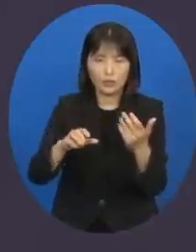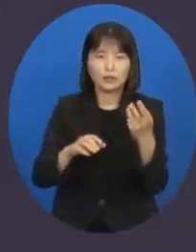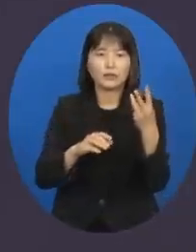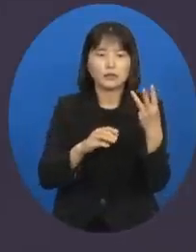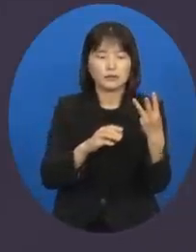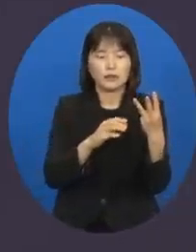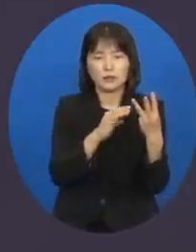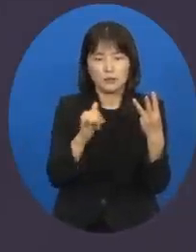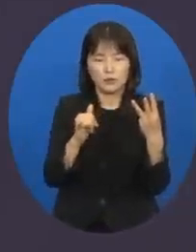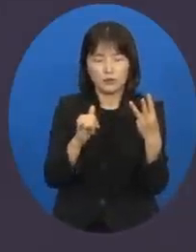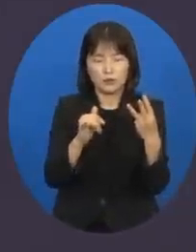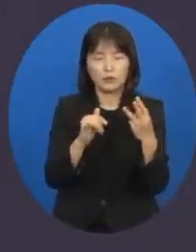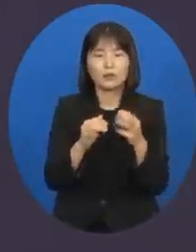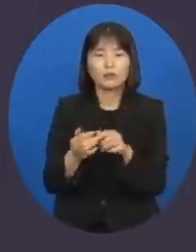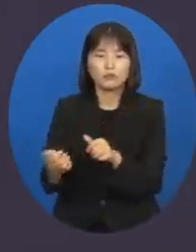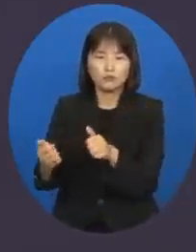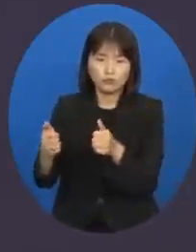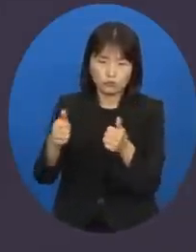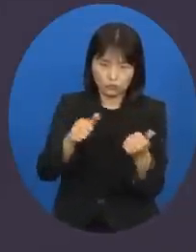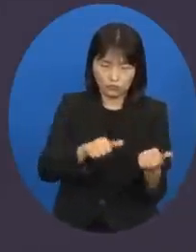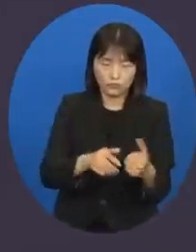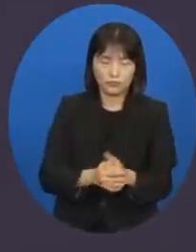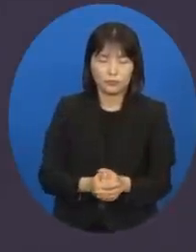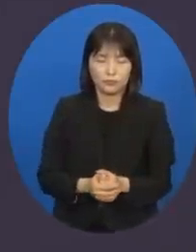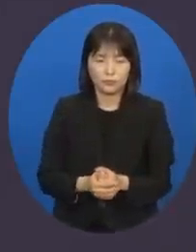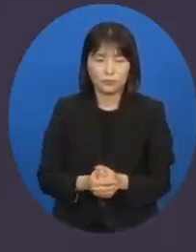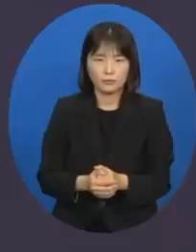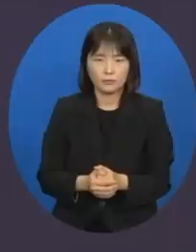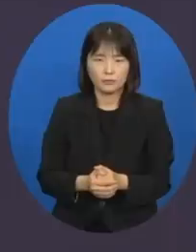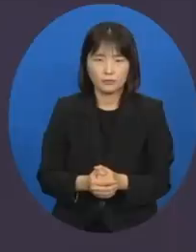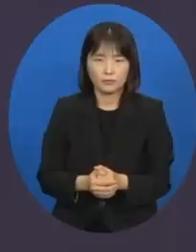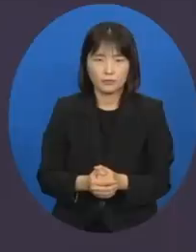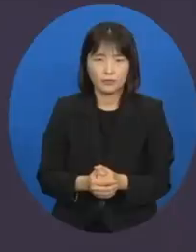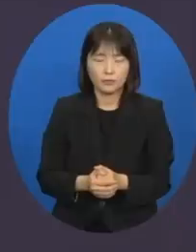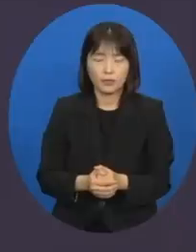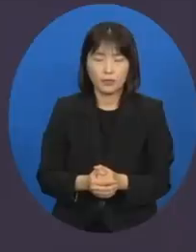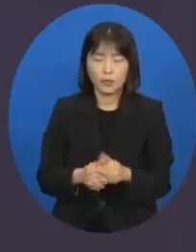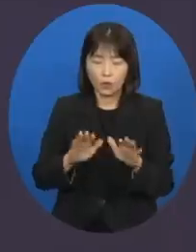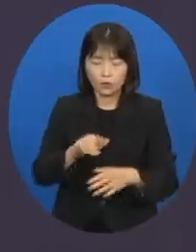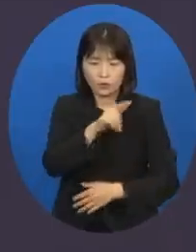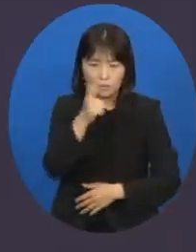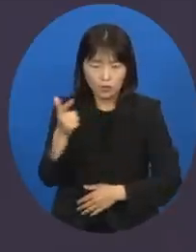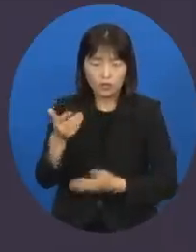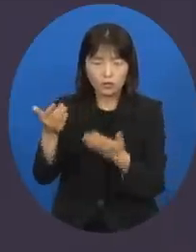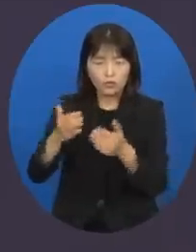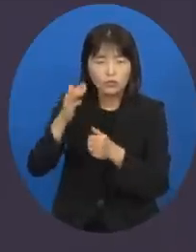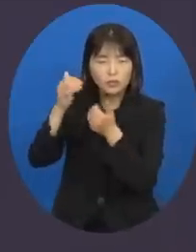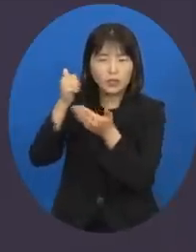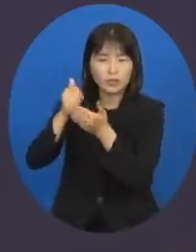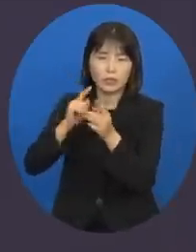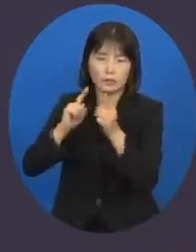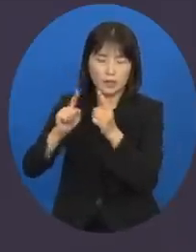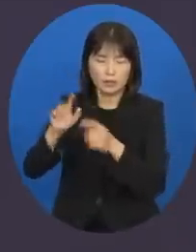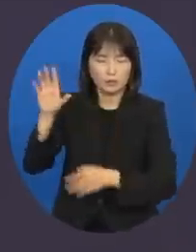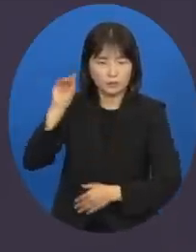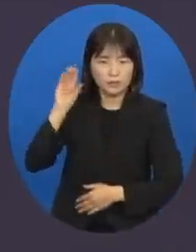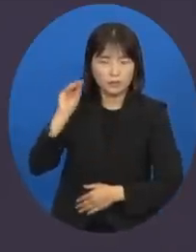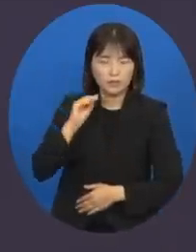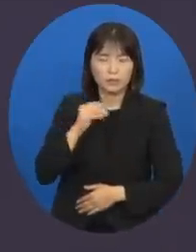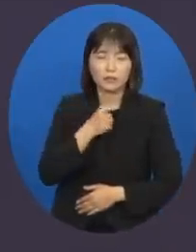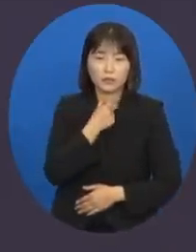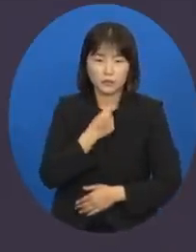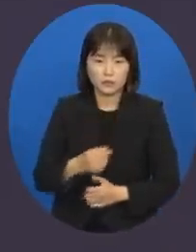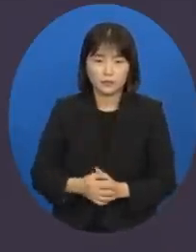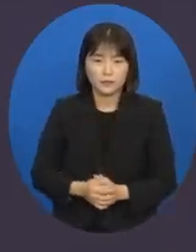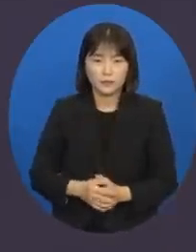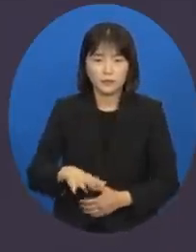우리는 각각의 사람들을 살펴보면서 우리에게 오늘 이 저녁에 주시는 주님의 메시지를 듣고자 합니다.